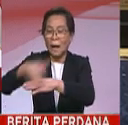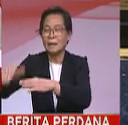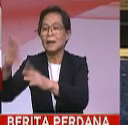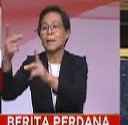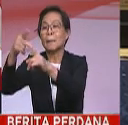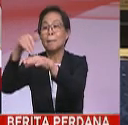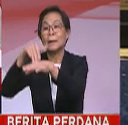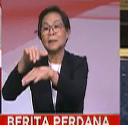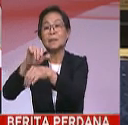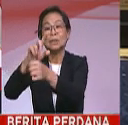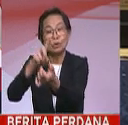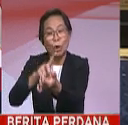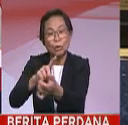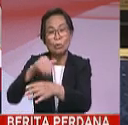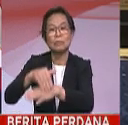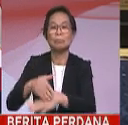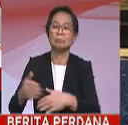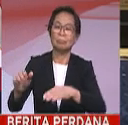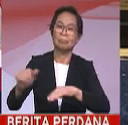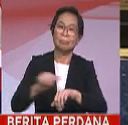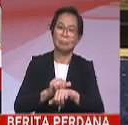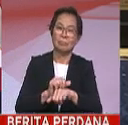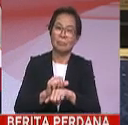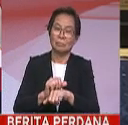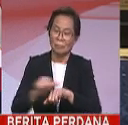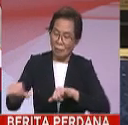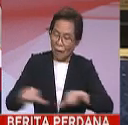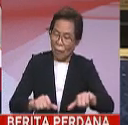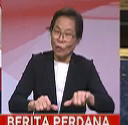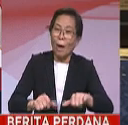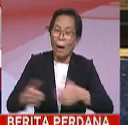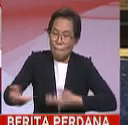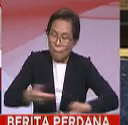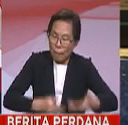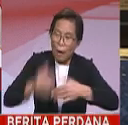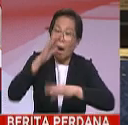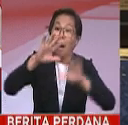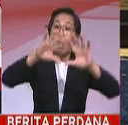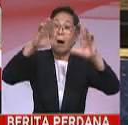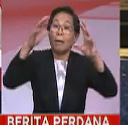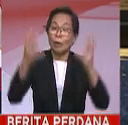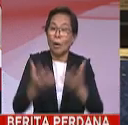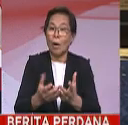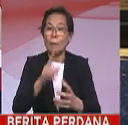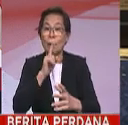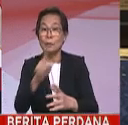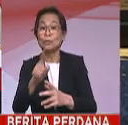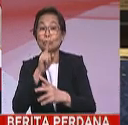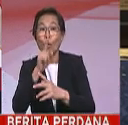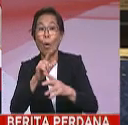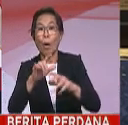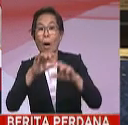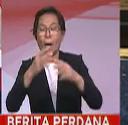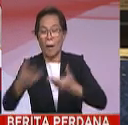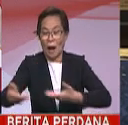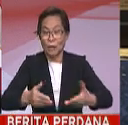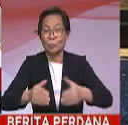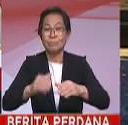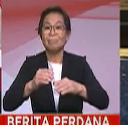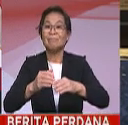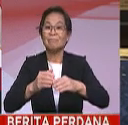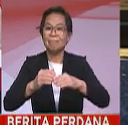kesihatan, aktiviti perdagangan antarabangsa memastikan rantaian bekalan tidak